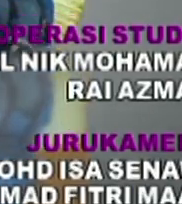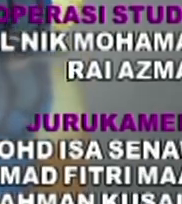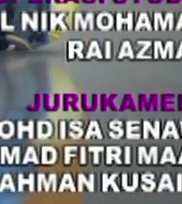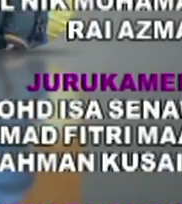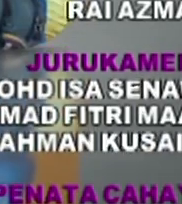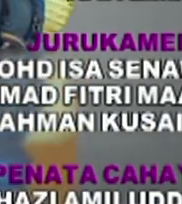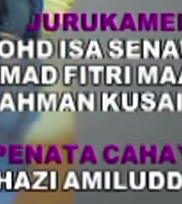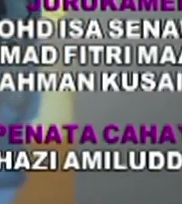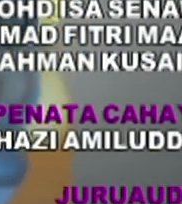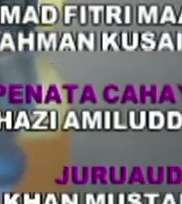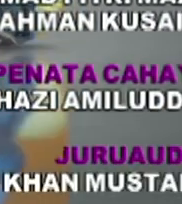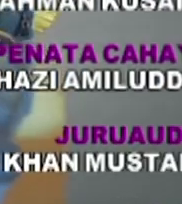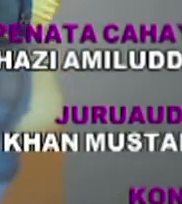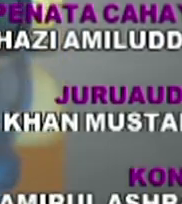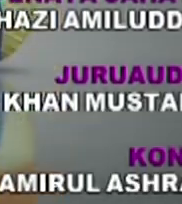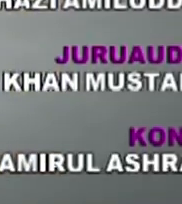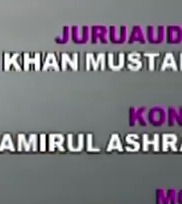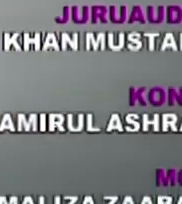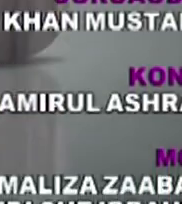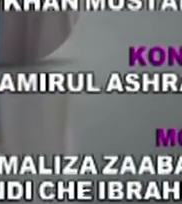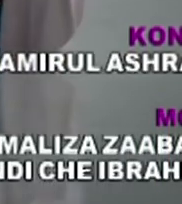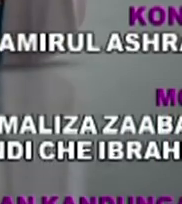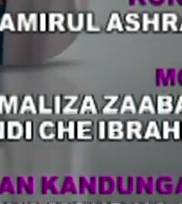di sini cuma